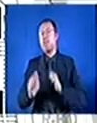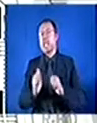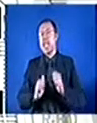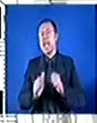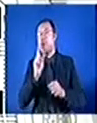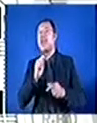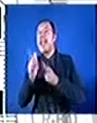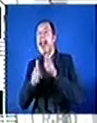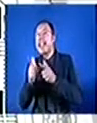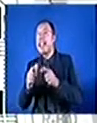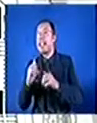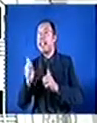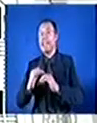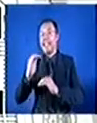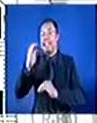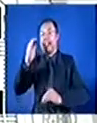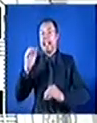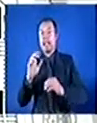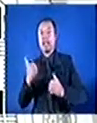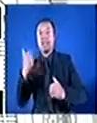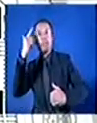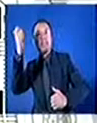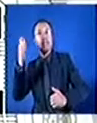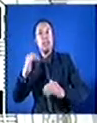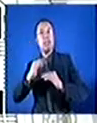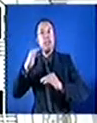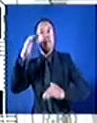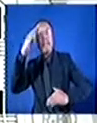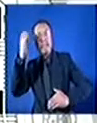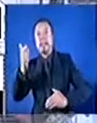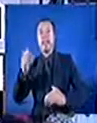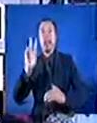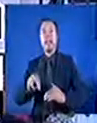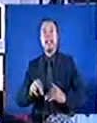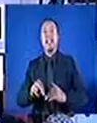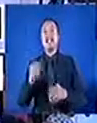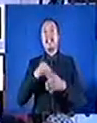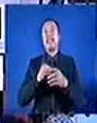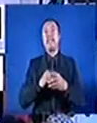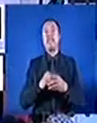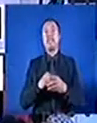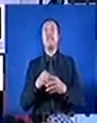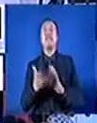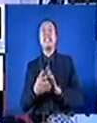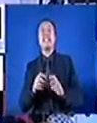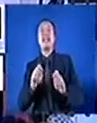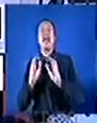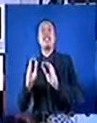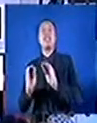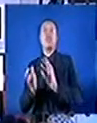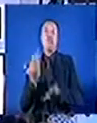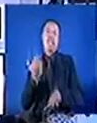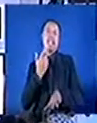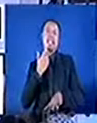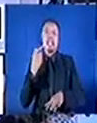upaya-upaya pelatihan untuk meningkatkan skilling, upskilling, maupun reskilling. Dengan demikian,